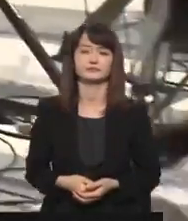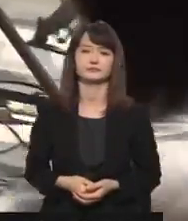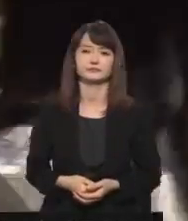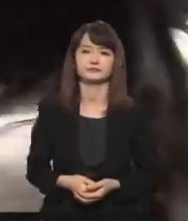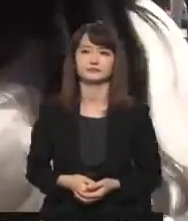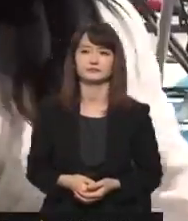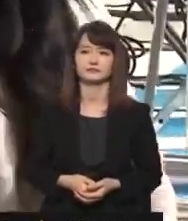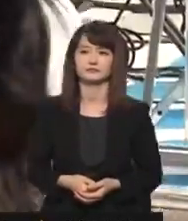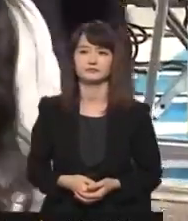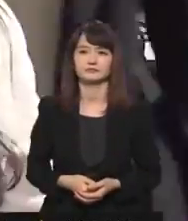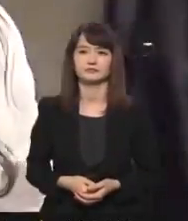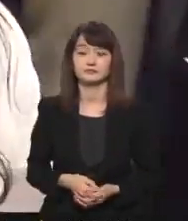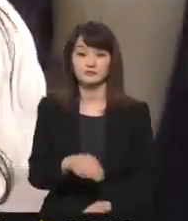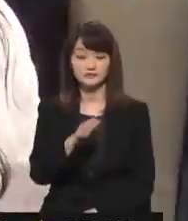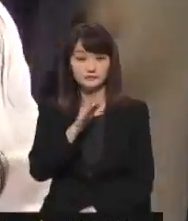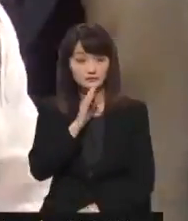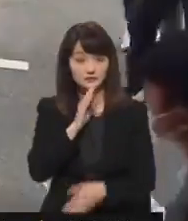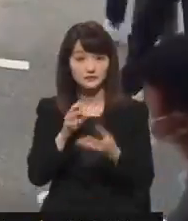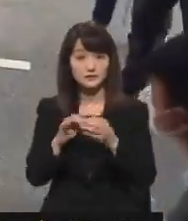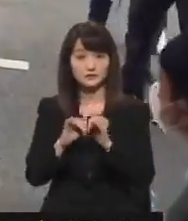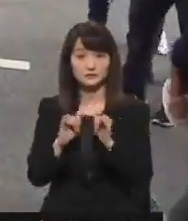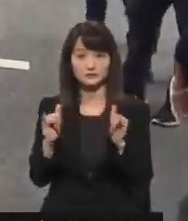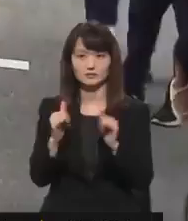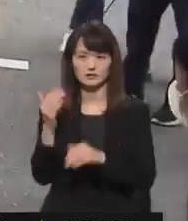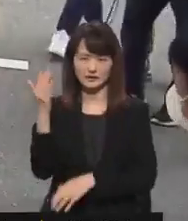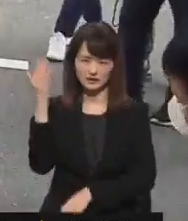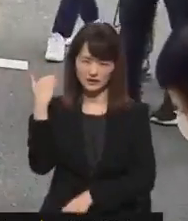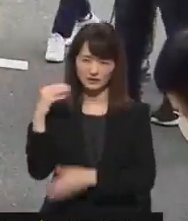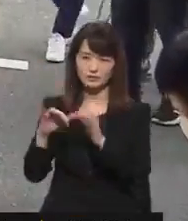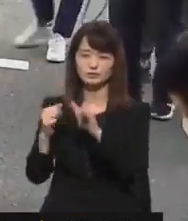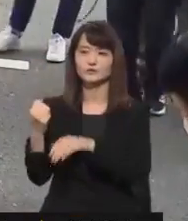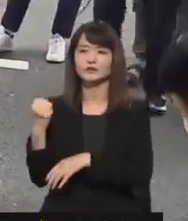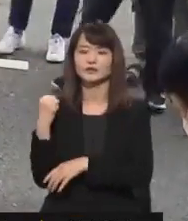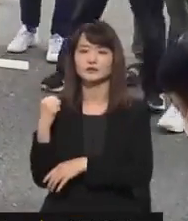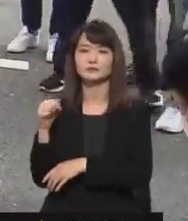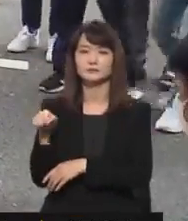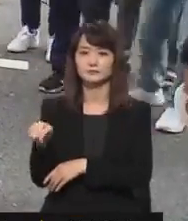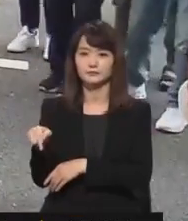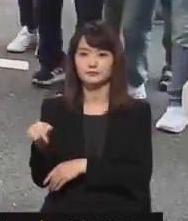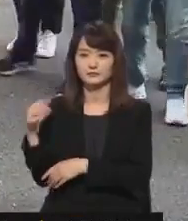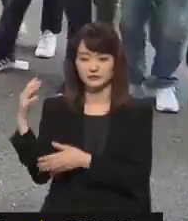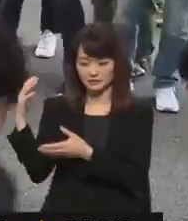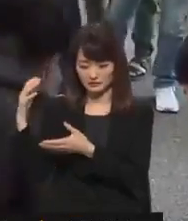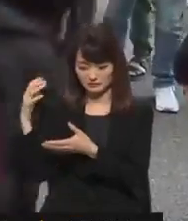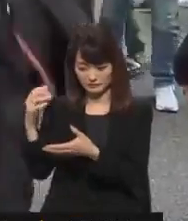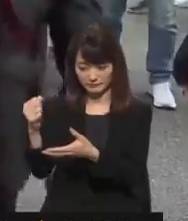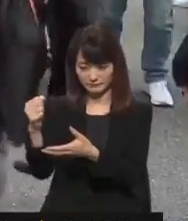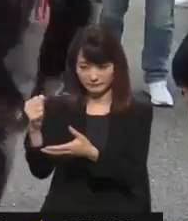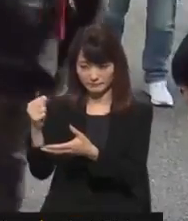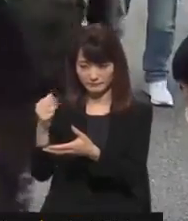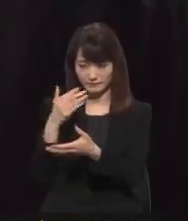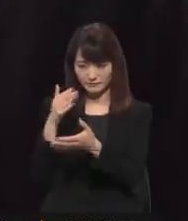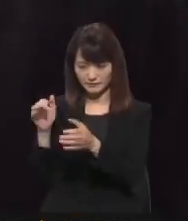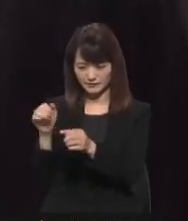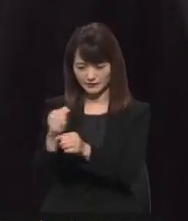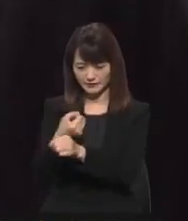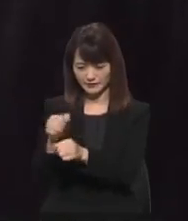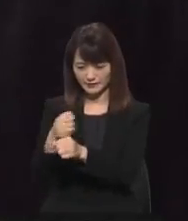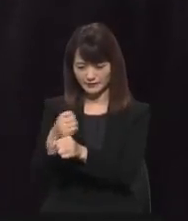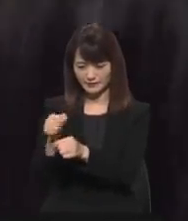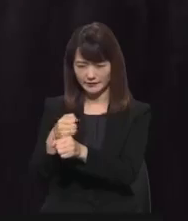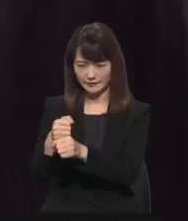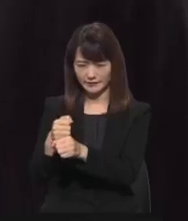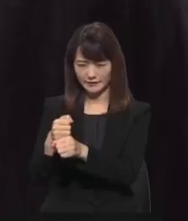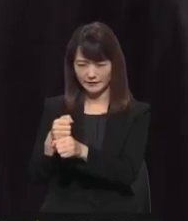실제 국민들은 과거의 국민의 힘 쪽에서는 그런 기득권과 의결 타기 워낙 깊게 돼 있기 때문에 얼마든지